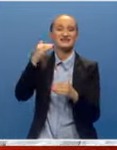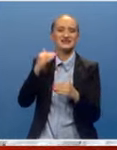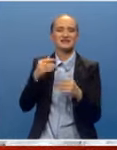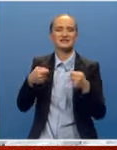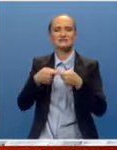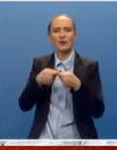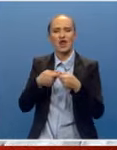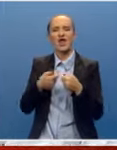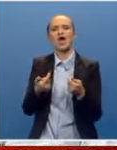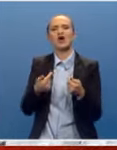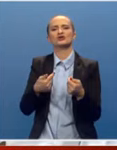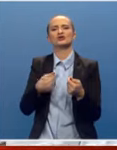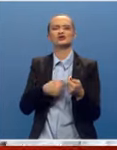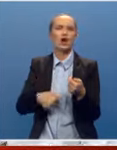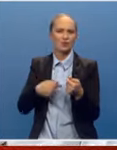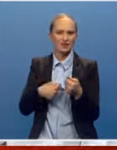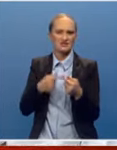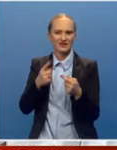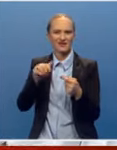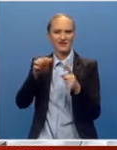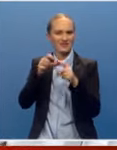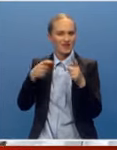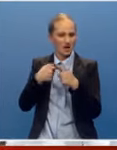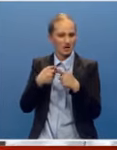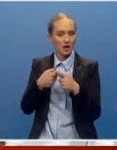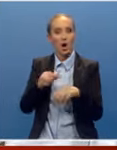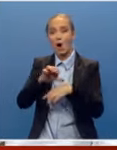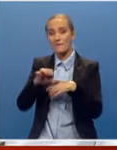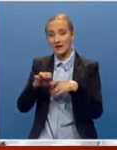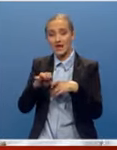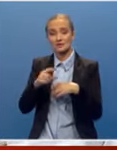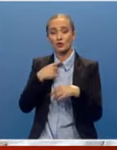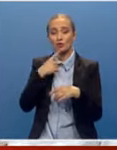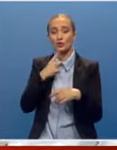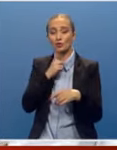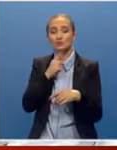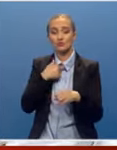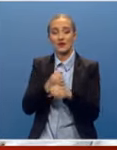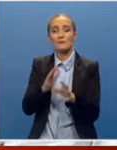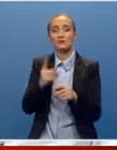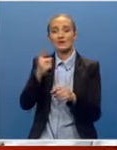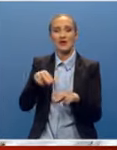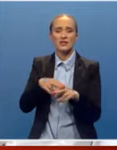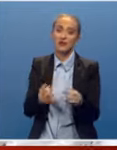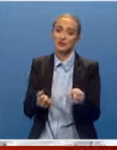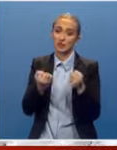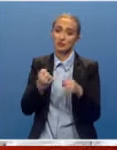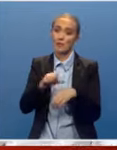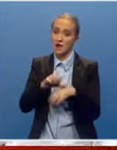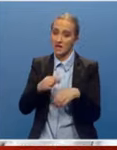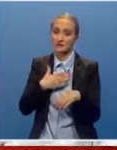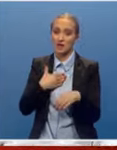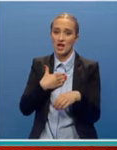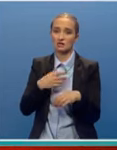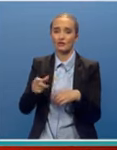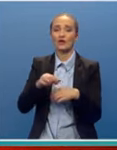spoja želuca i jednjaka. Operacija koju smo mi izveli je jedna od možda od najkompleksnijih operacija uopšte u našoj